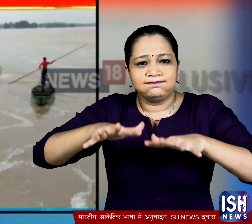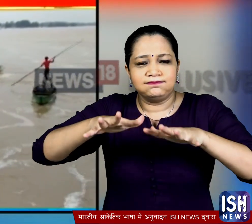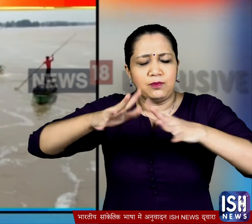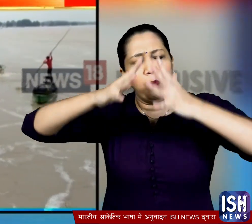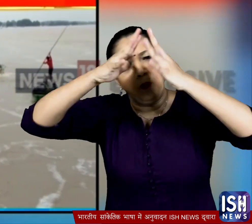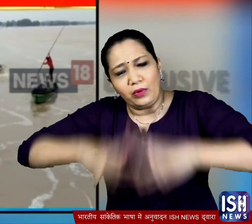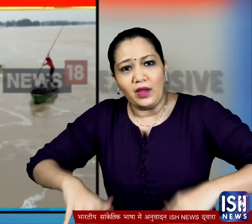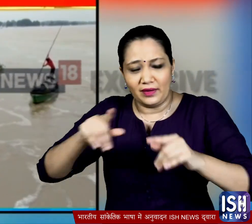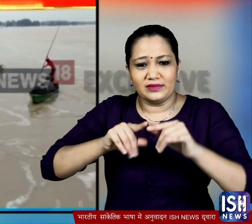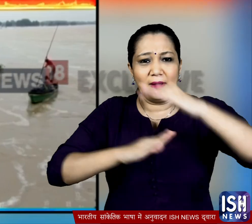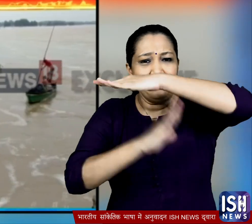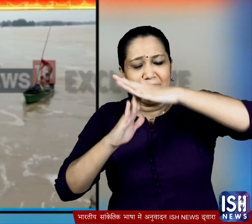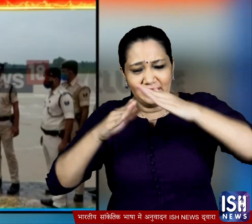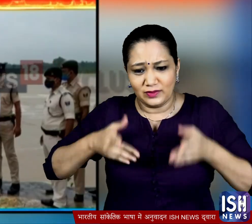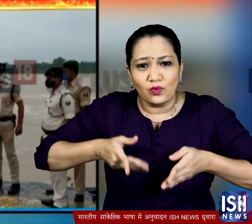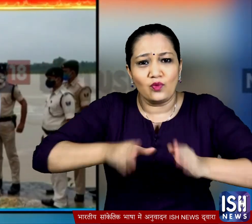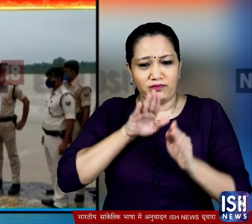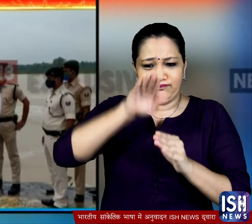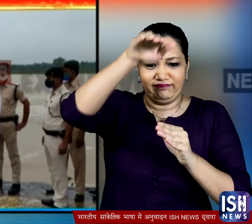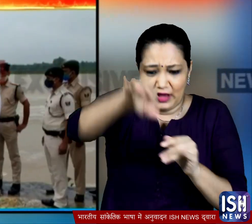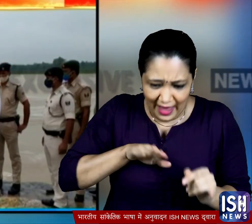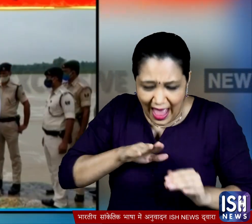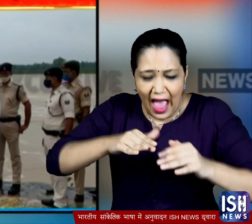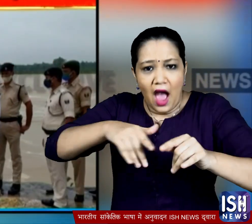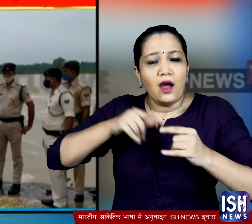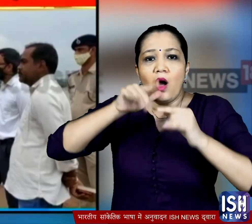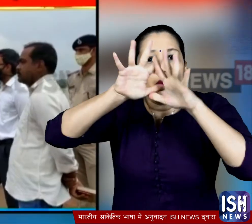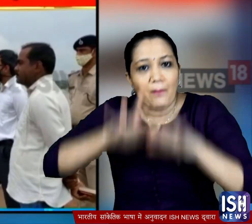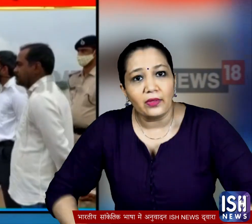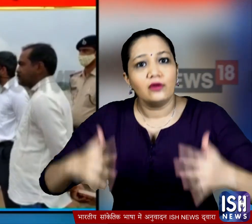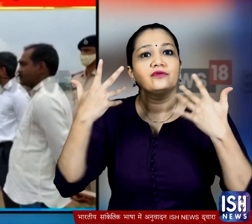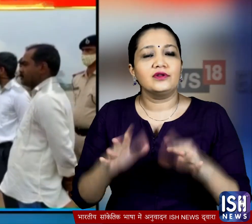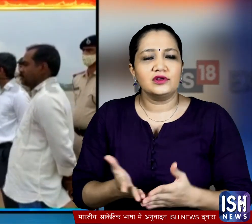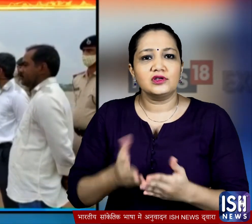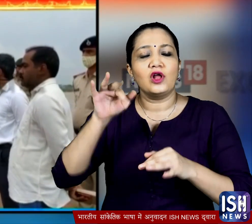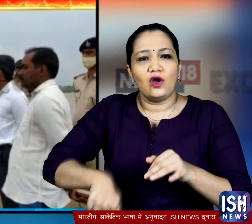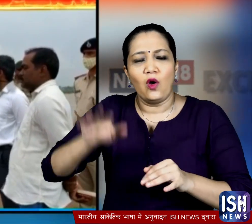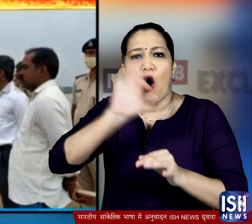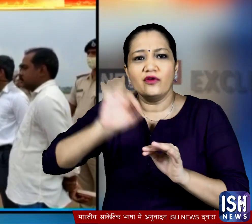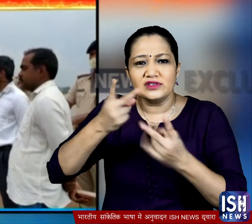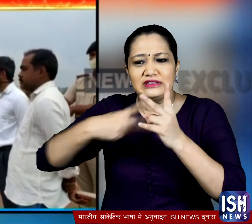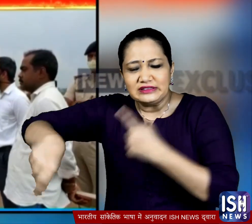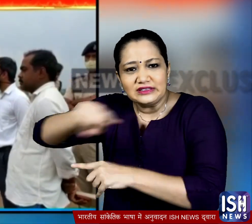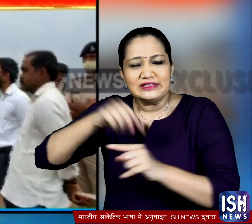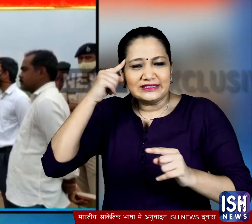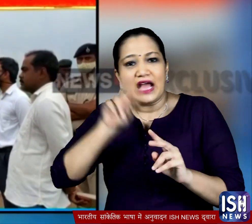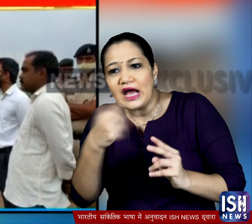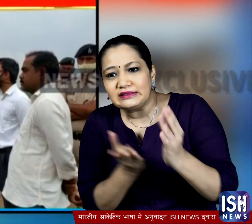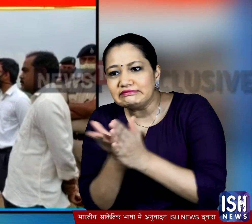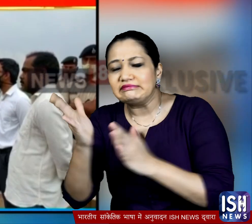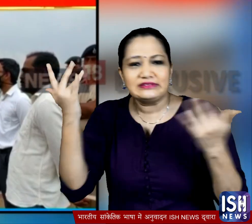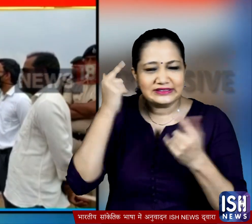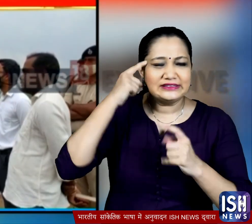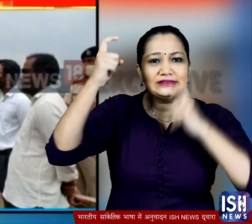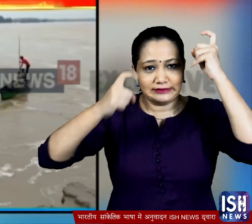ये सड़क एक पुल तक पहुंचने की अप्रोच रोड है, जिसका एक हिस्सा पानी के साथ बह गया। अब अफसरों की पूरी फौज लोगों के लिए कोई नया रास्ता बनाने